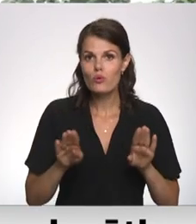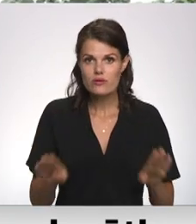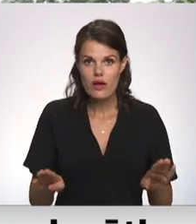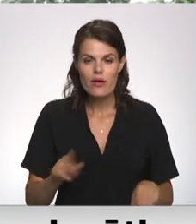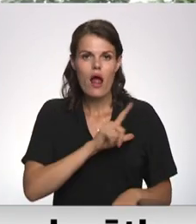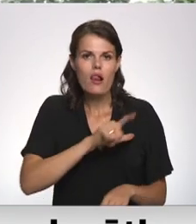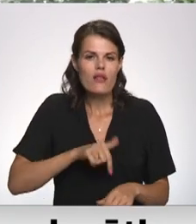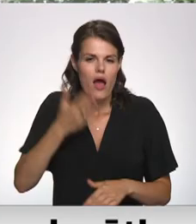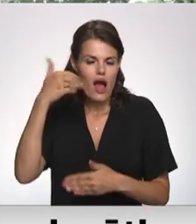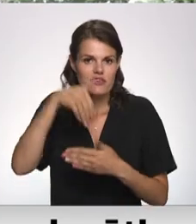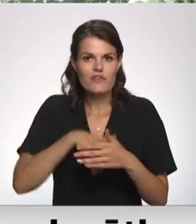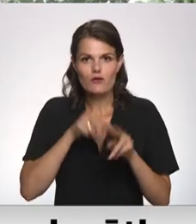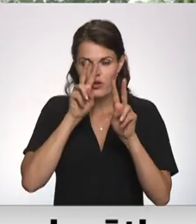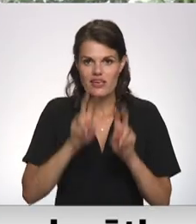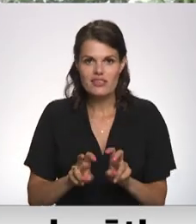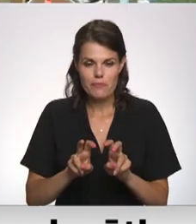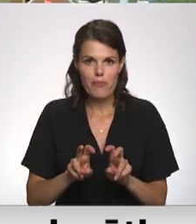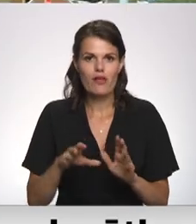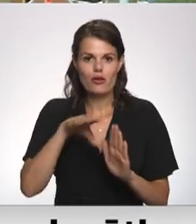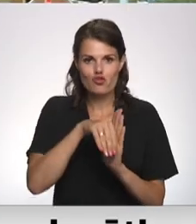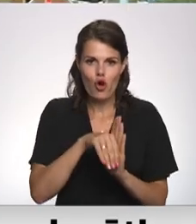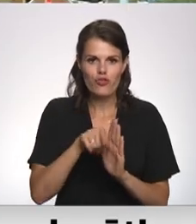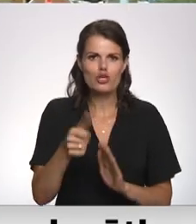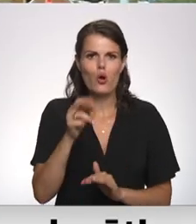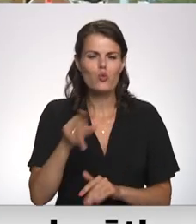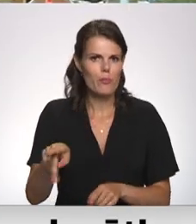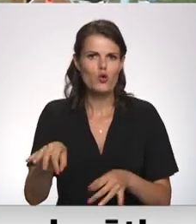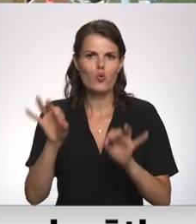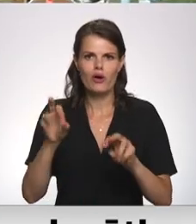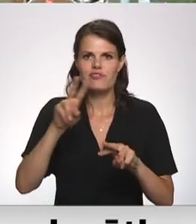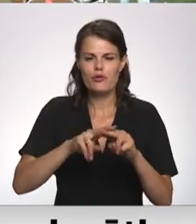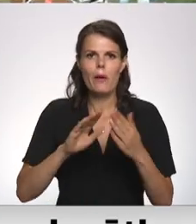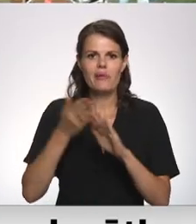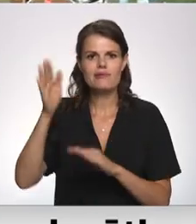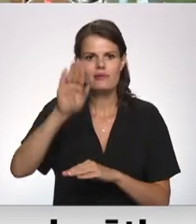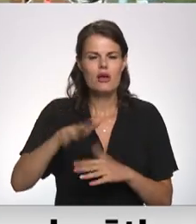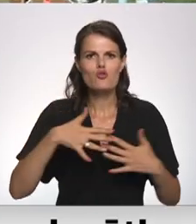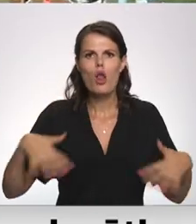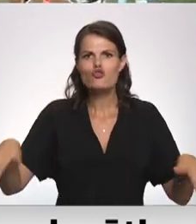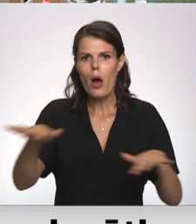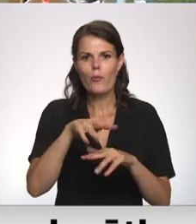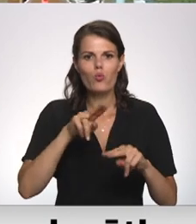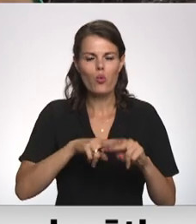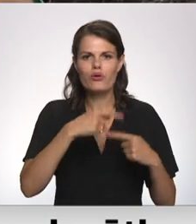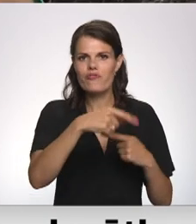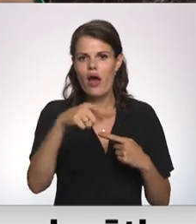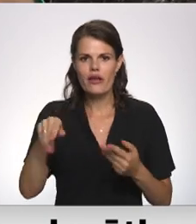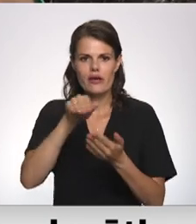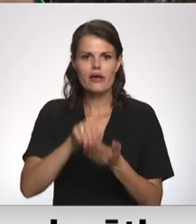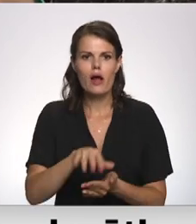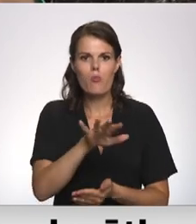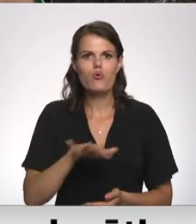Latvijas aizvēstures izpētes kontekstā Grobiņa ir nozīmīga vieta, kur pilskalns ar plašu apmetni un vairāk kapu lauku liecina